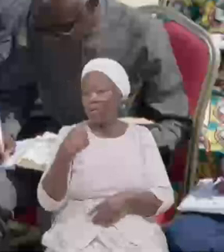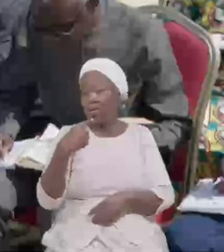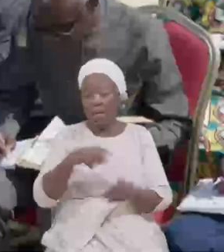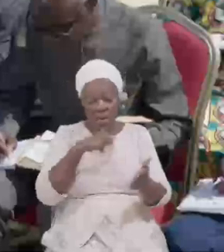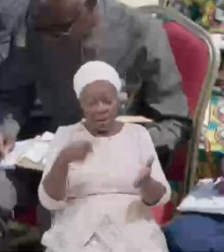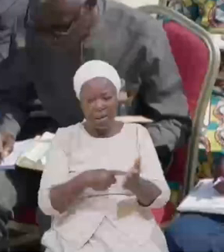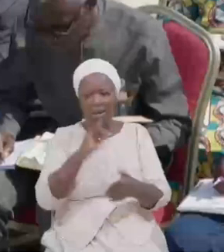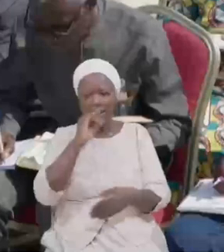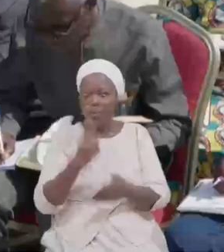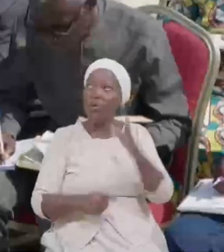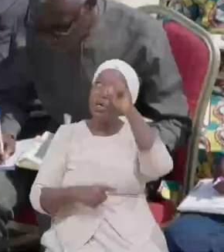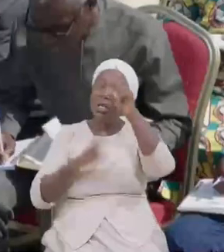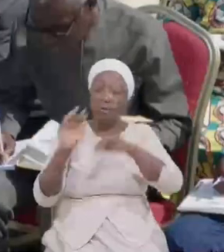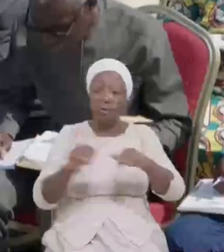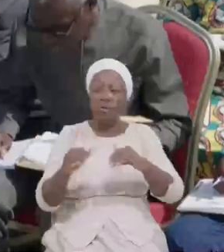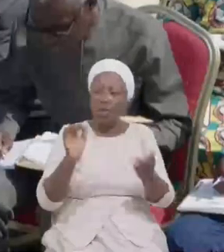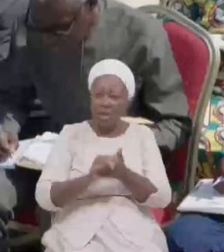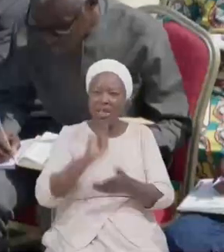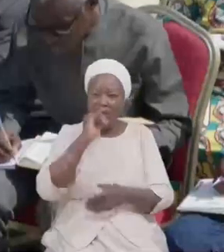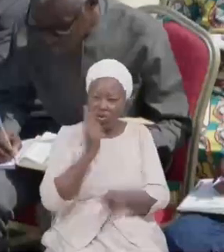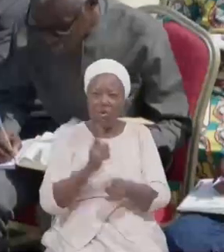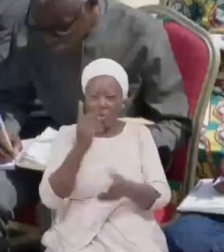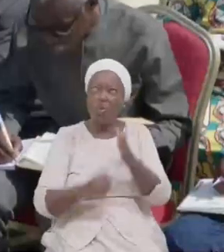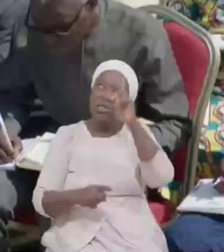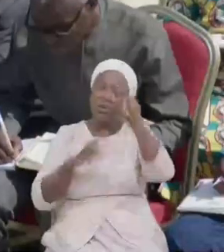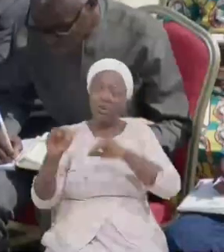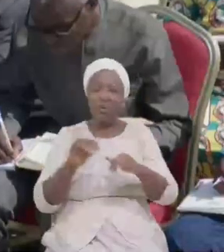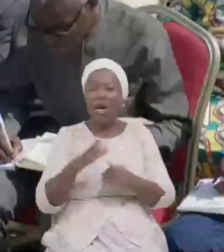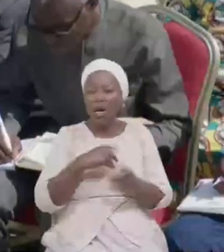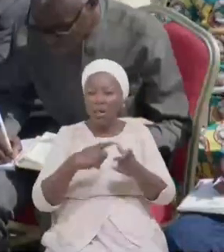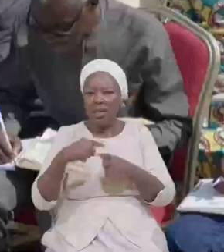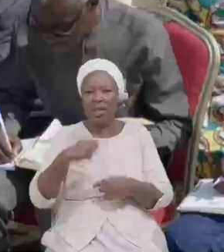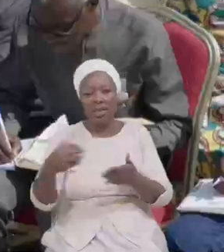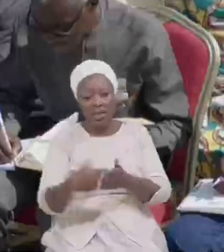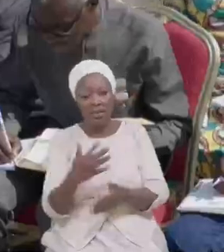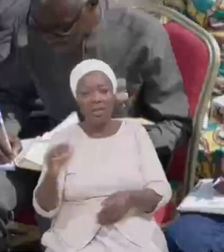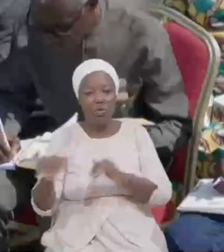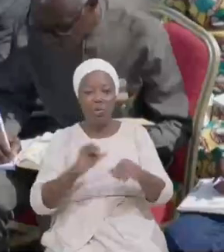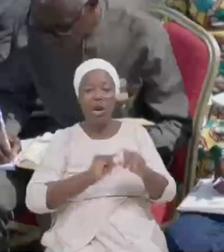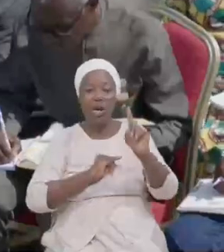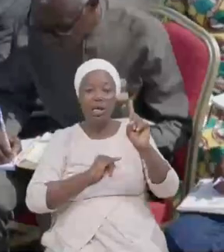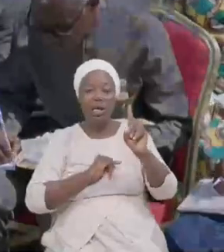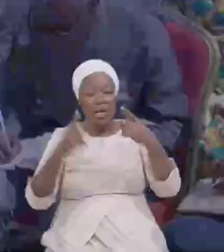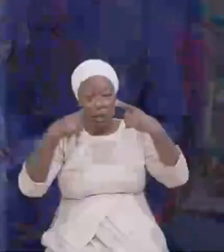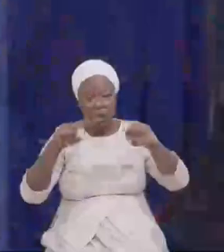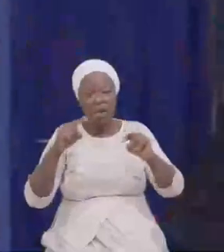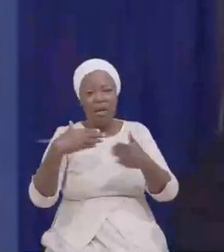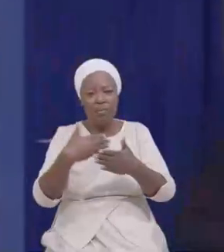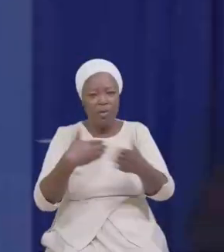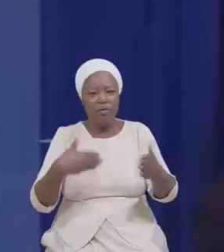qu'il fera, c'est exactement ce qu'il va faire. Et il dit, et je vous en annonce de nouvelles, avant qu'elles